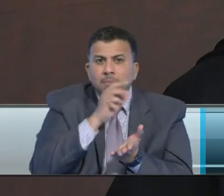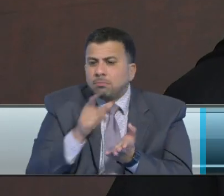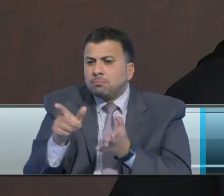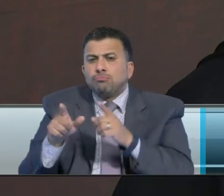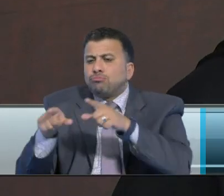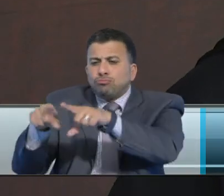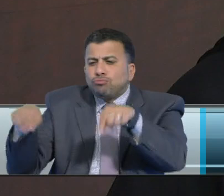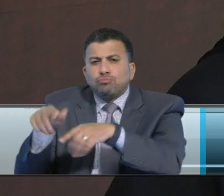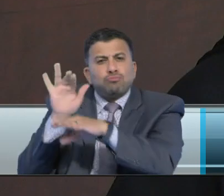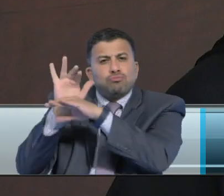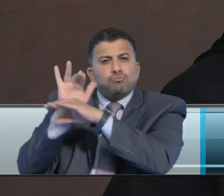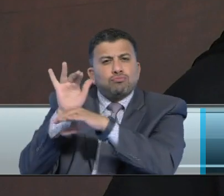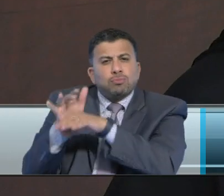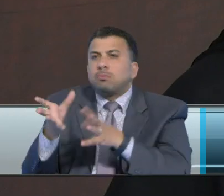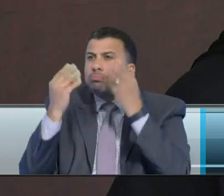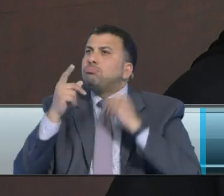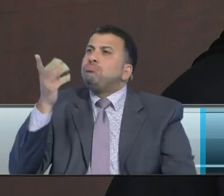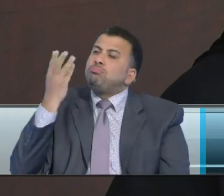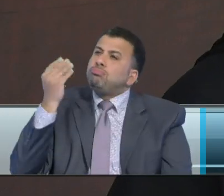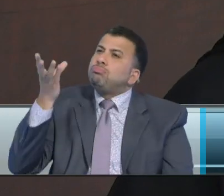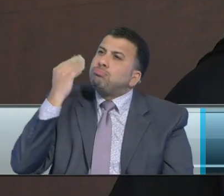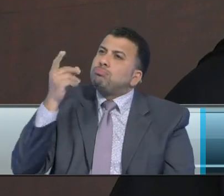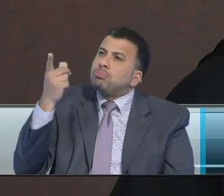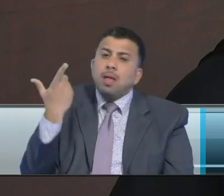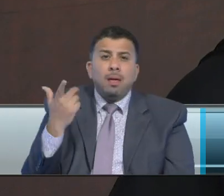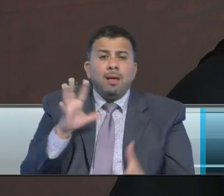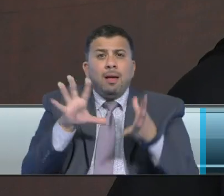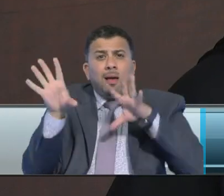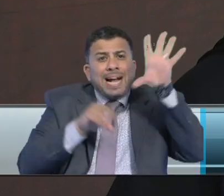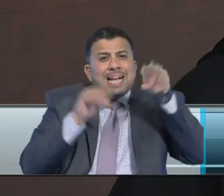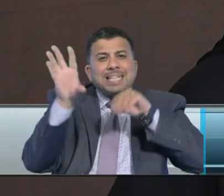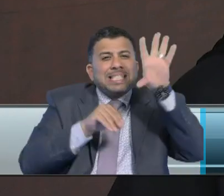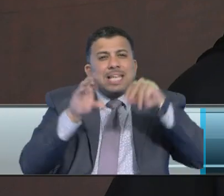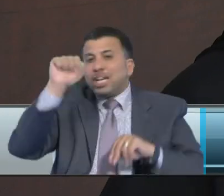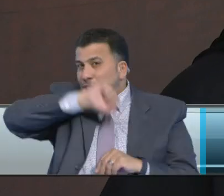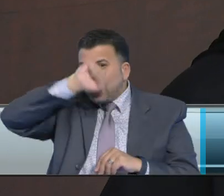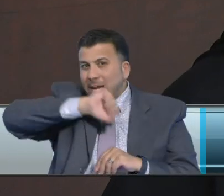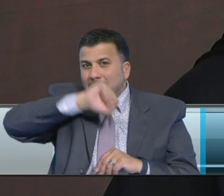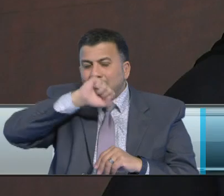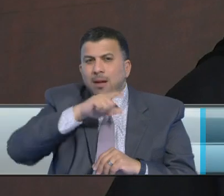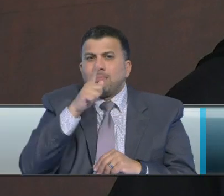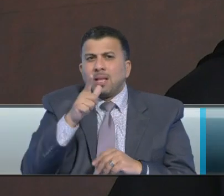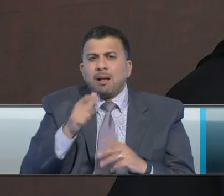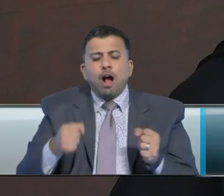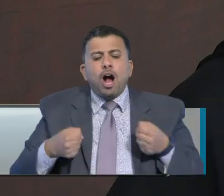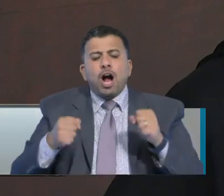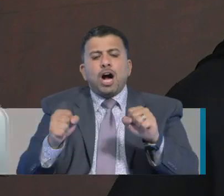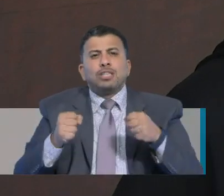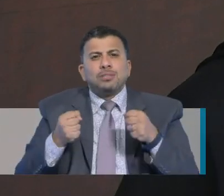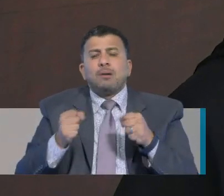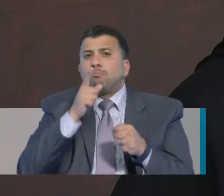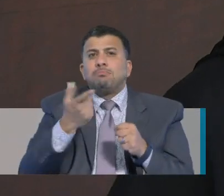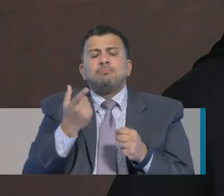تعرف الزوار بنشأة قصة نشأة إمارة الشارقة، أما الحديقة الخارجية فتحتوي